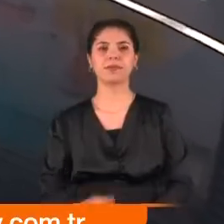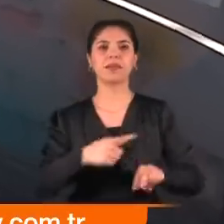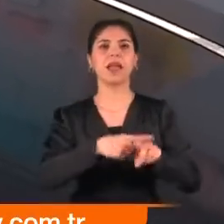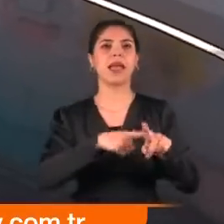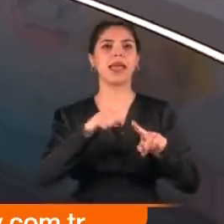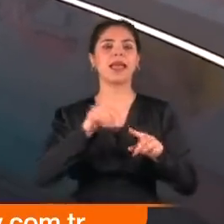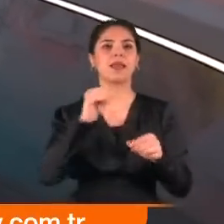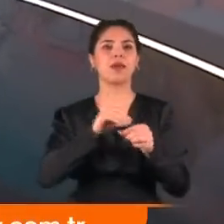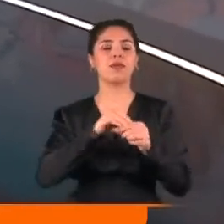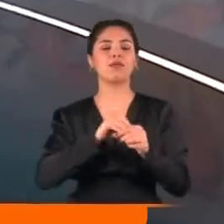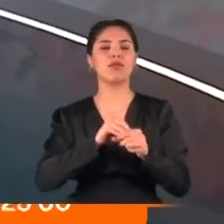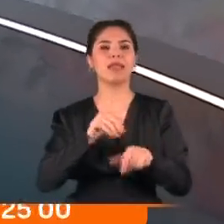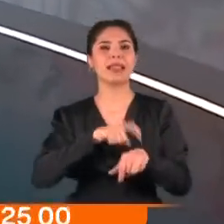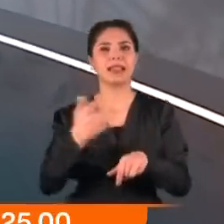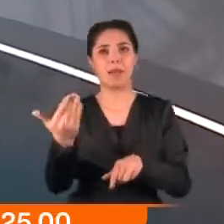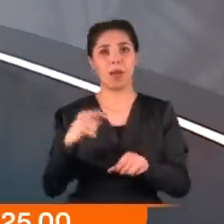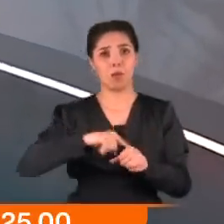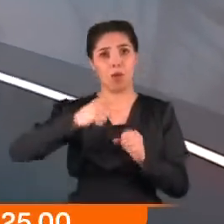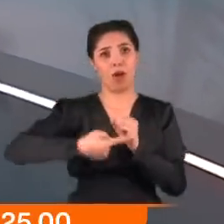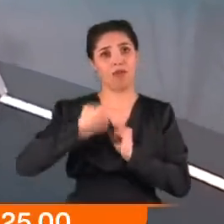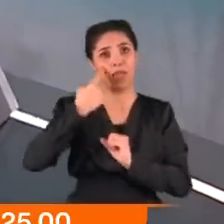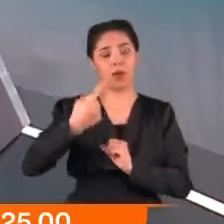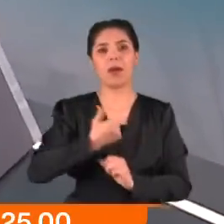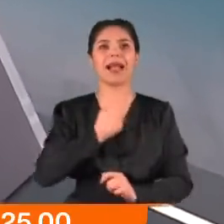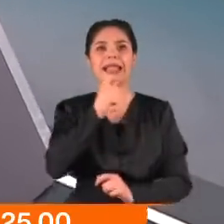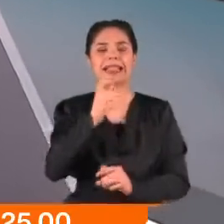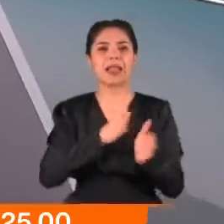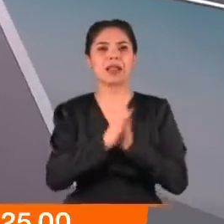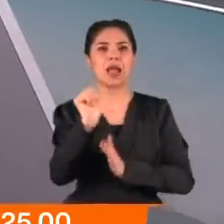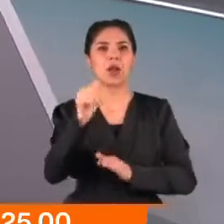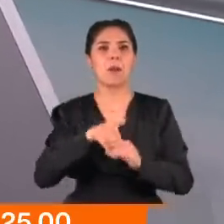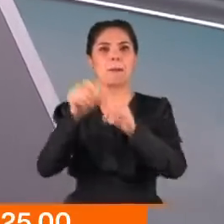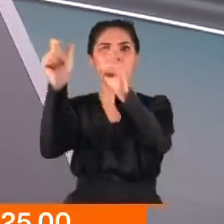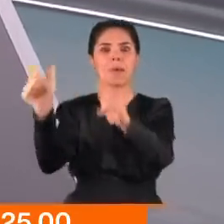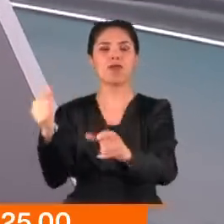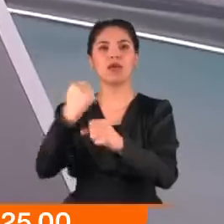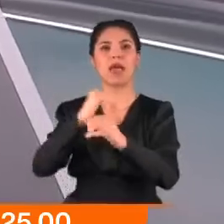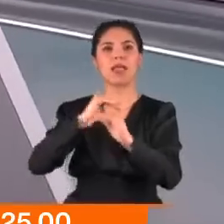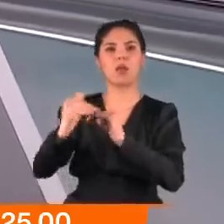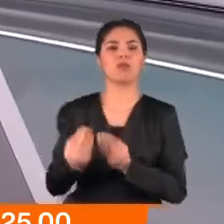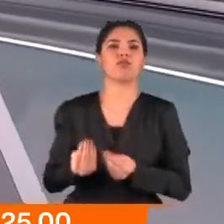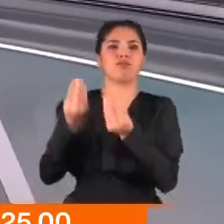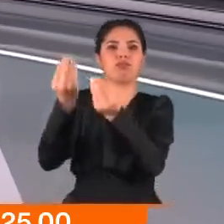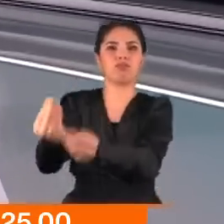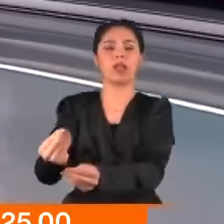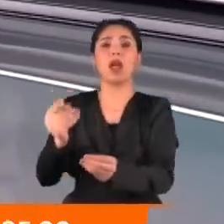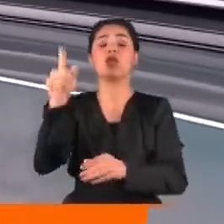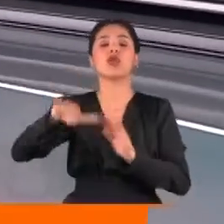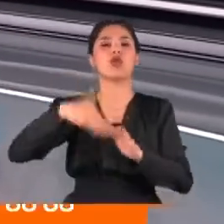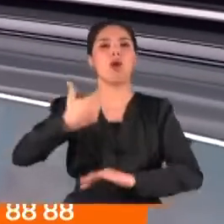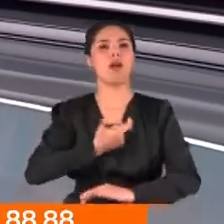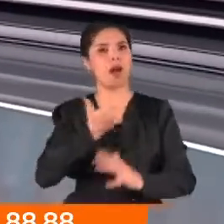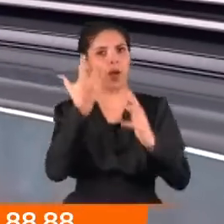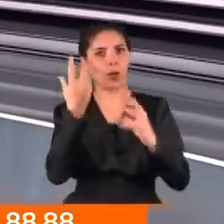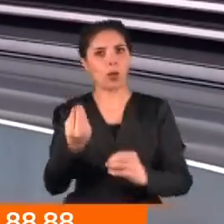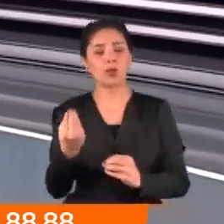eyt'de son kritik Viraj bu hafta dönülüyor kanun teklifi Salı günü meclis genel kuruluna gelecek ve kısa bir süre içinde yasalaşacak